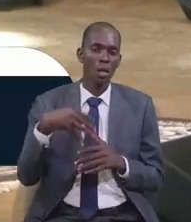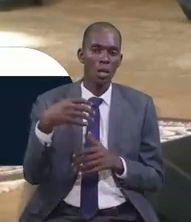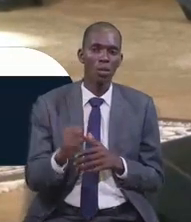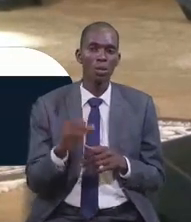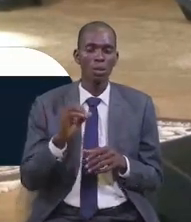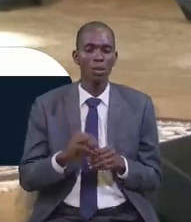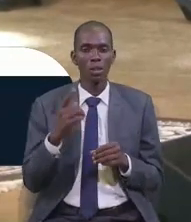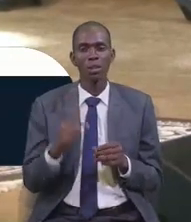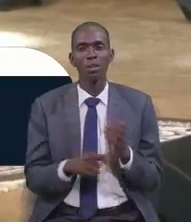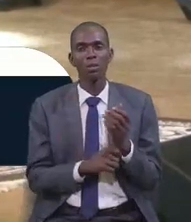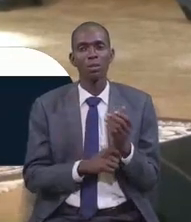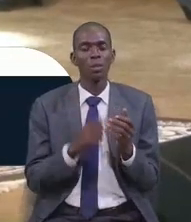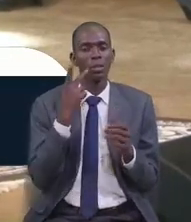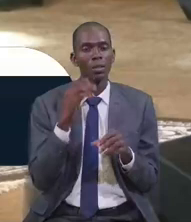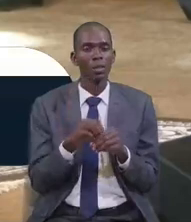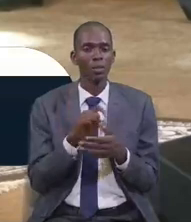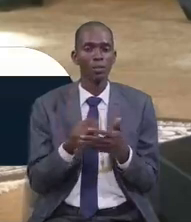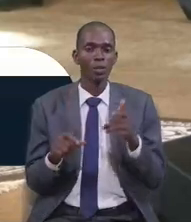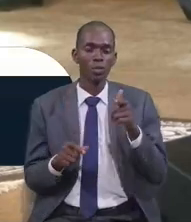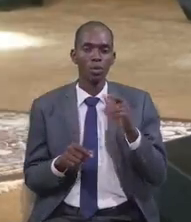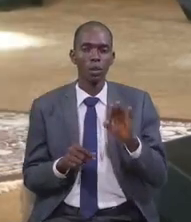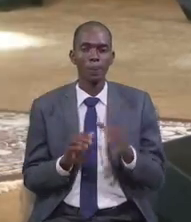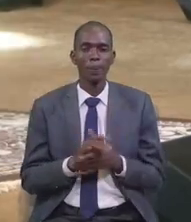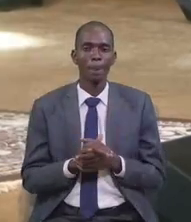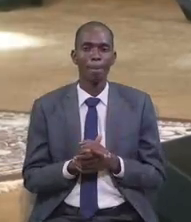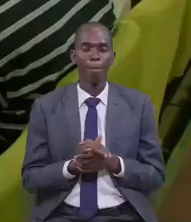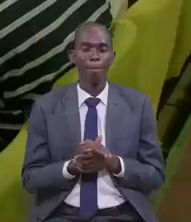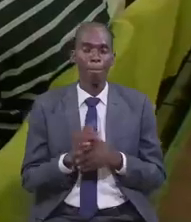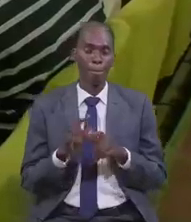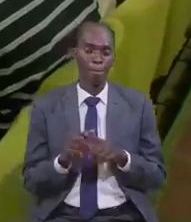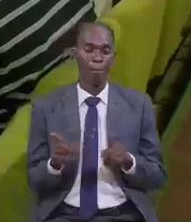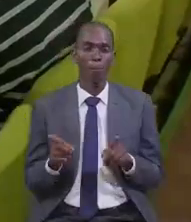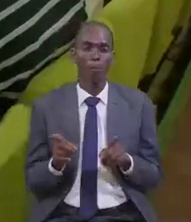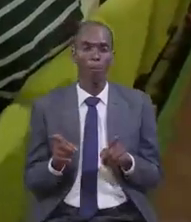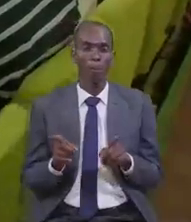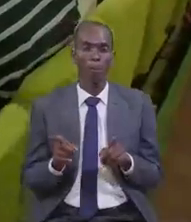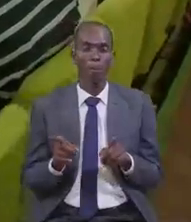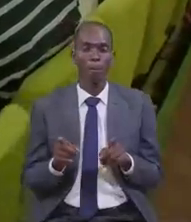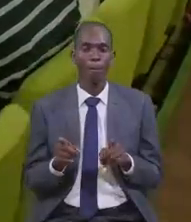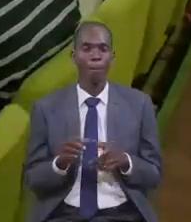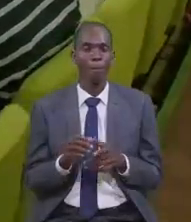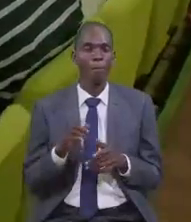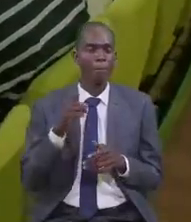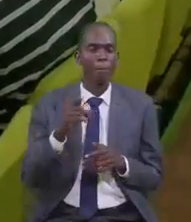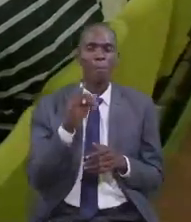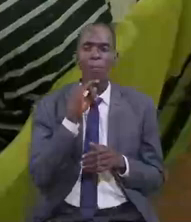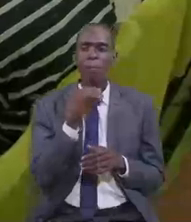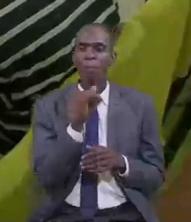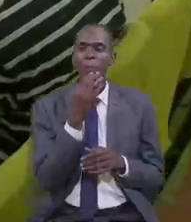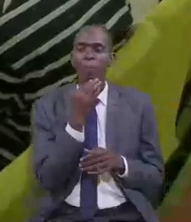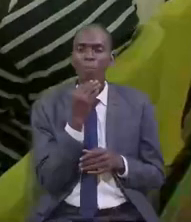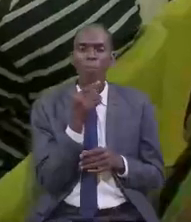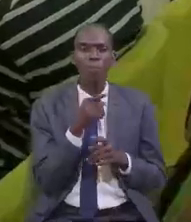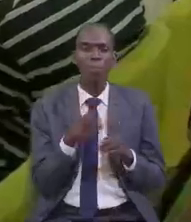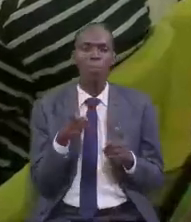chair. Le verset 29. Mais le juif... c'est celui qui l'est